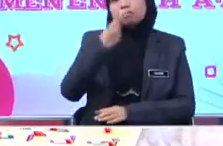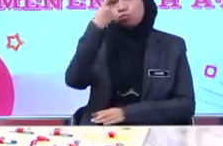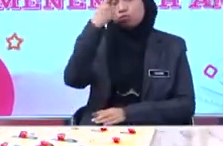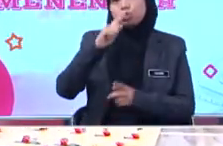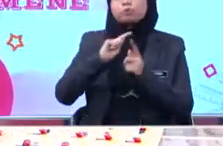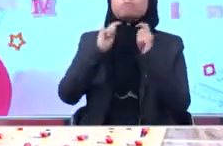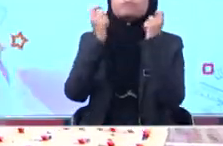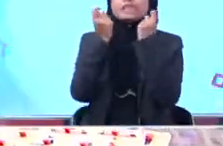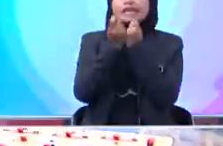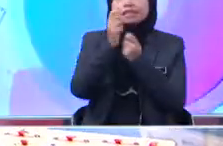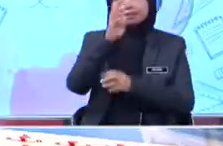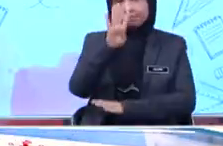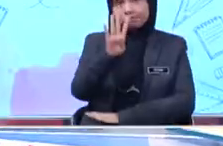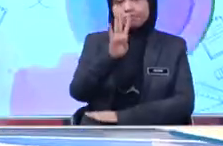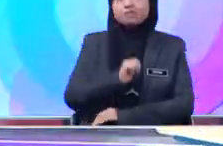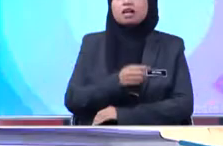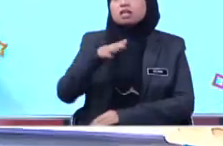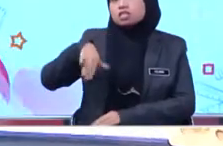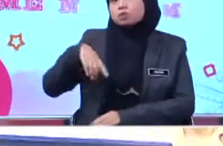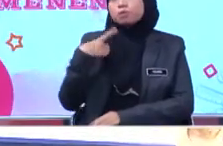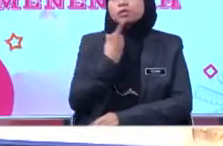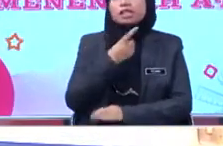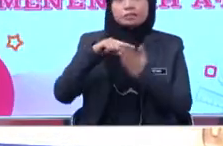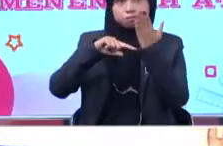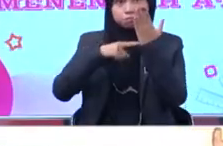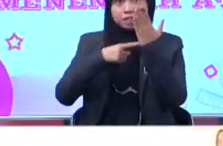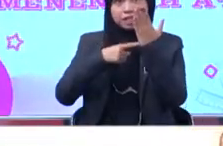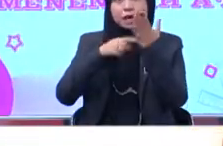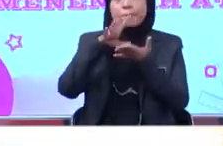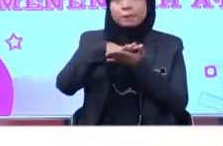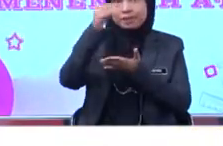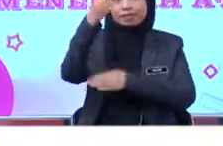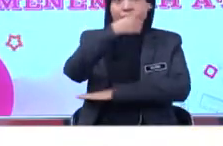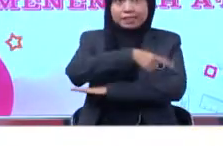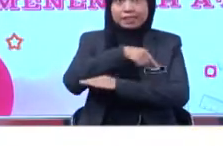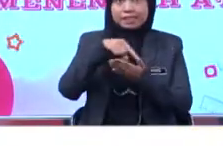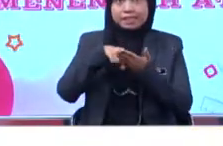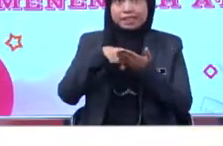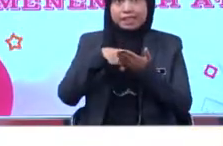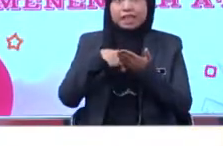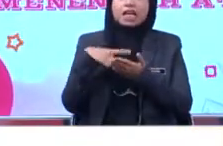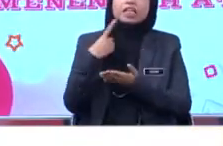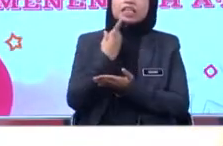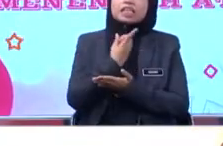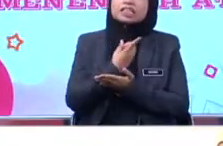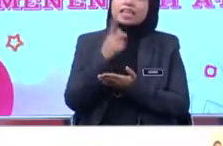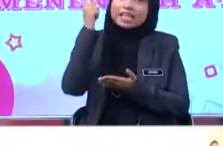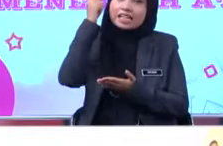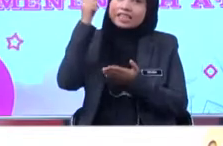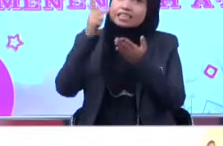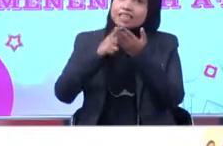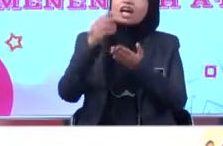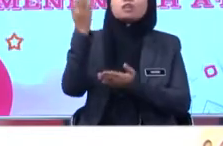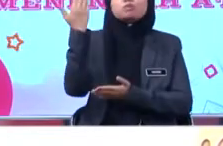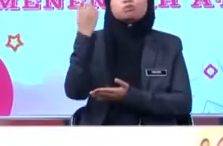tingkatan 4 baik sebelum Cut enak mulkhan pembelajaran cute pada hari ini apakah the kalau kita berkenalan terlebih